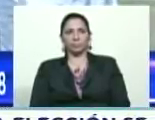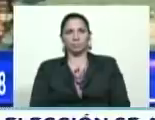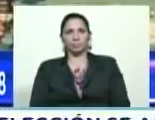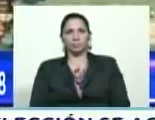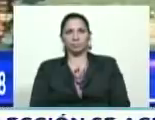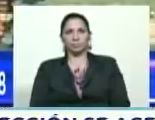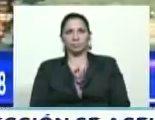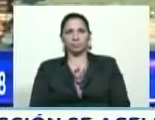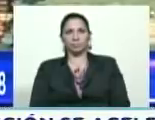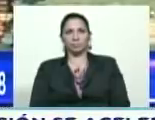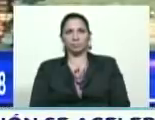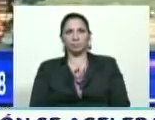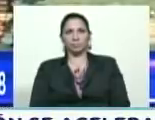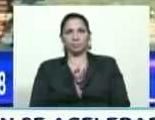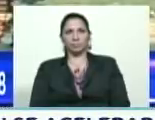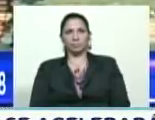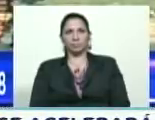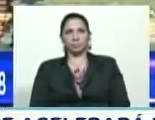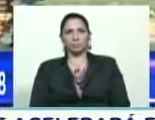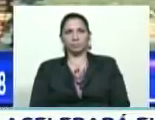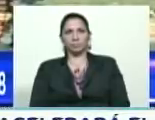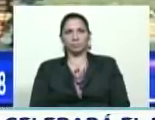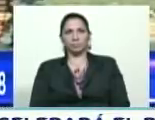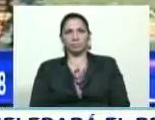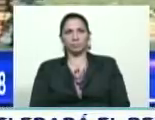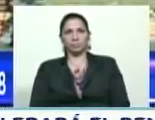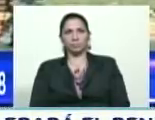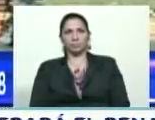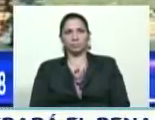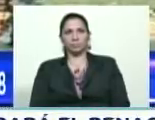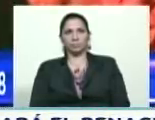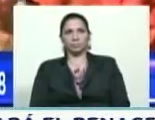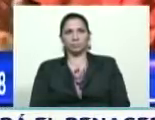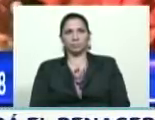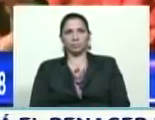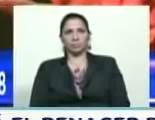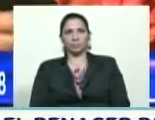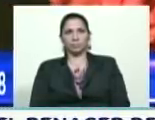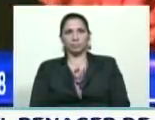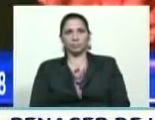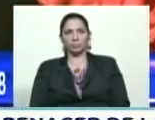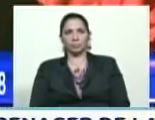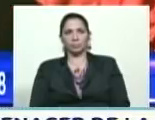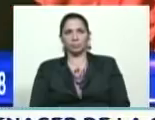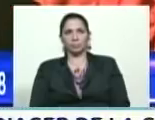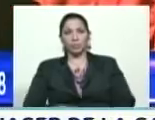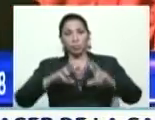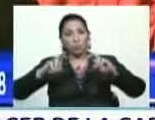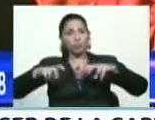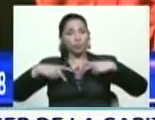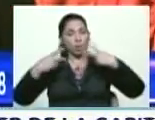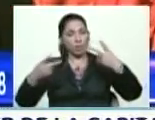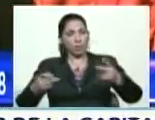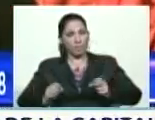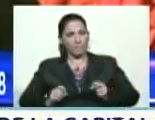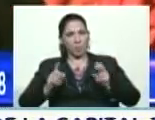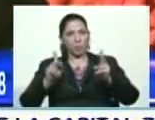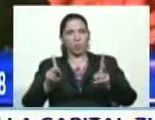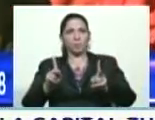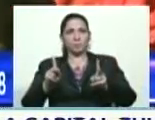уже принимали здесь два военных самолета Российской Федерации. Pero sin duda alguna es una nueva oportunidad